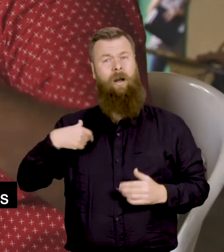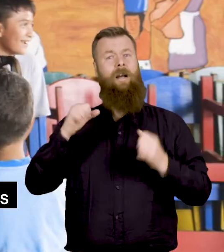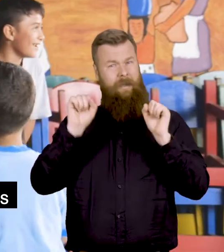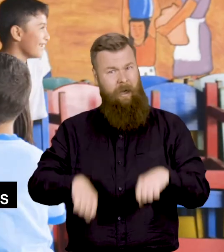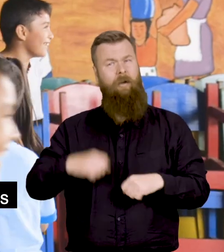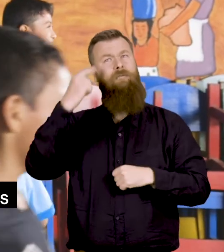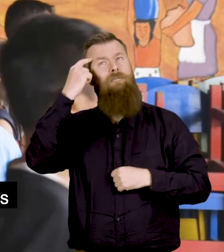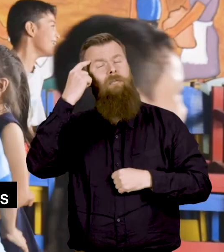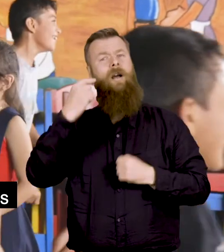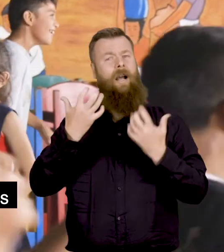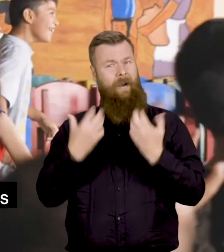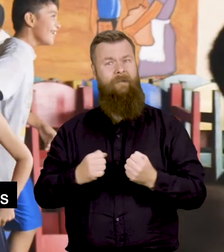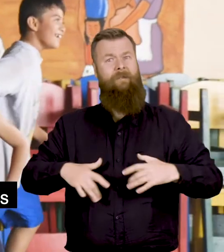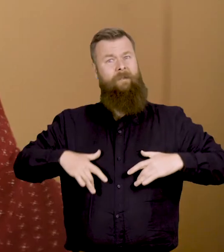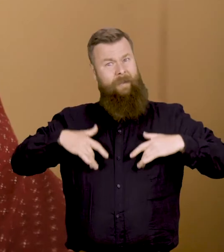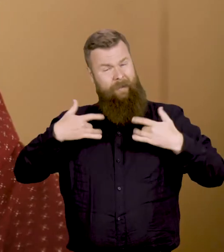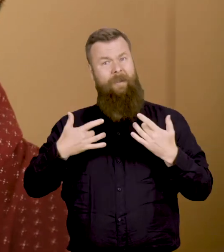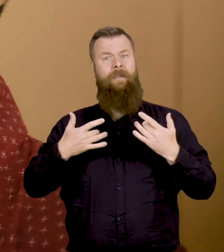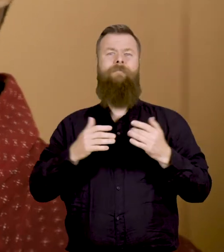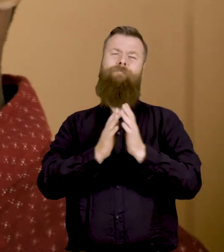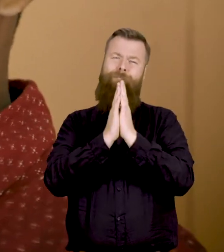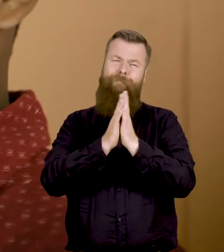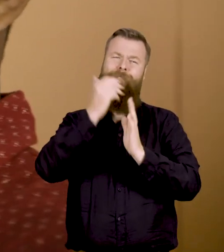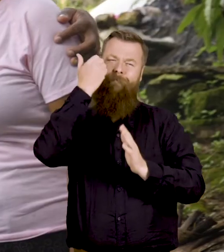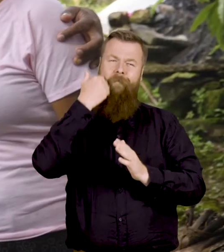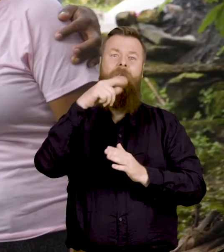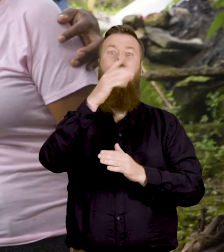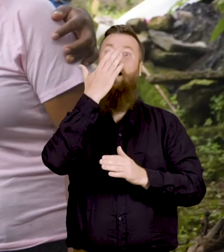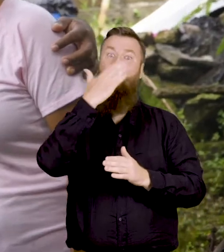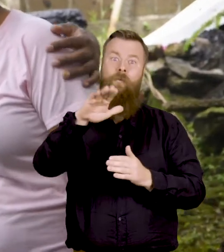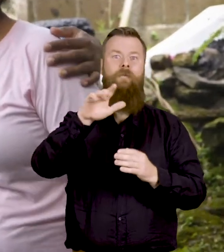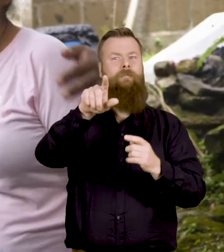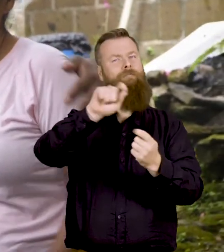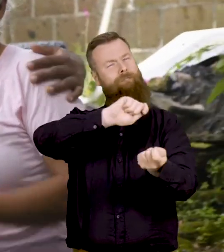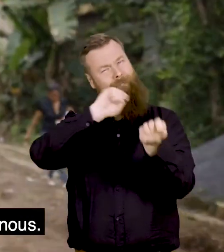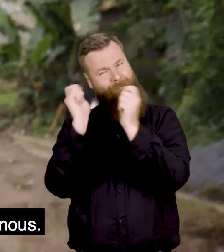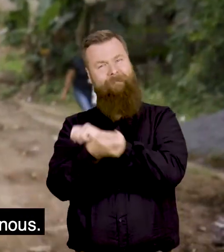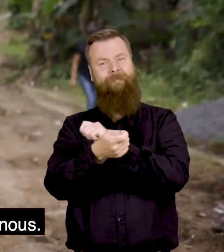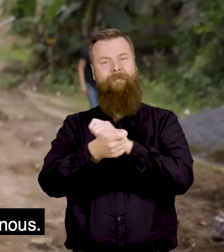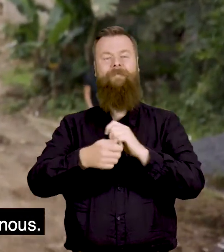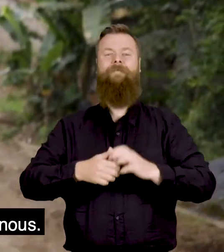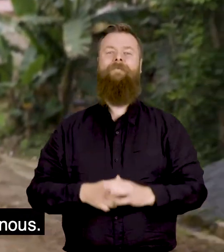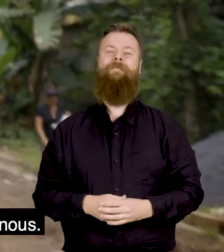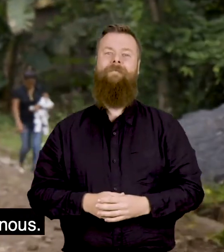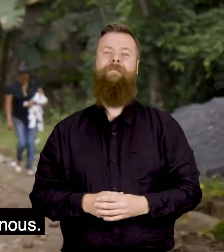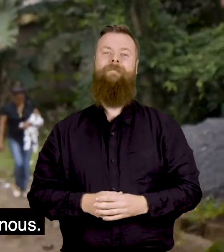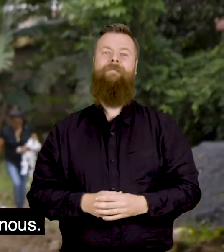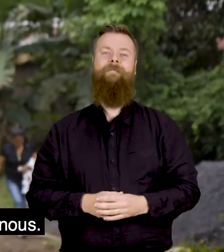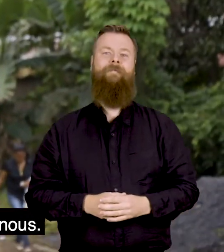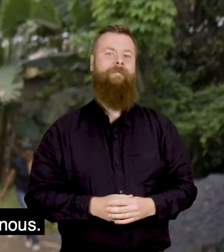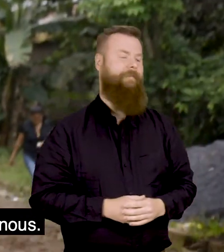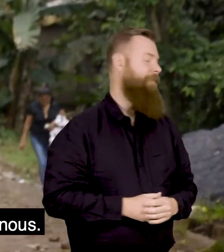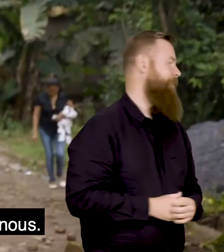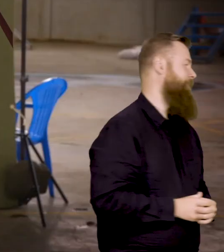sommes aussi des êtres humains. Nous sentons aussi, nous pensons aussi. Et tout le monde devrait changer d'attitude envers